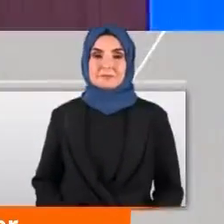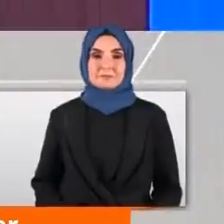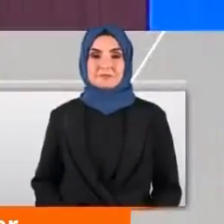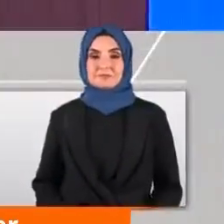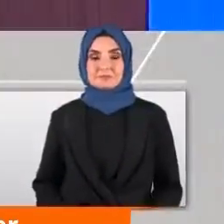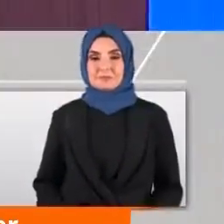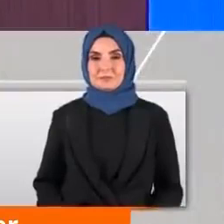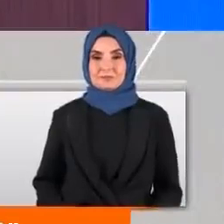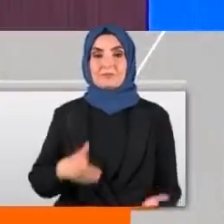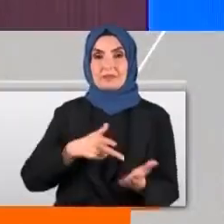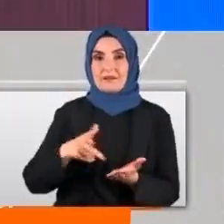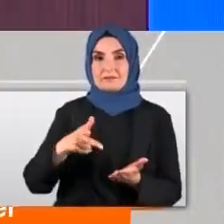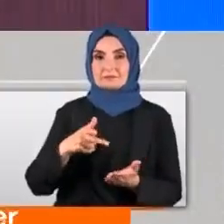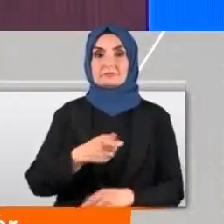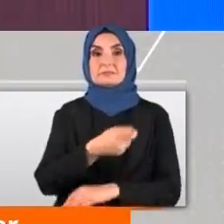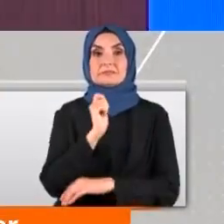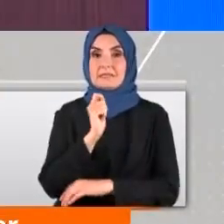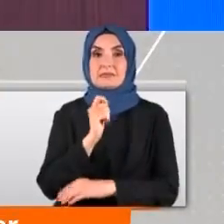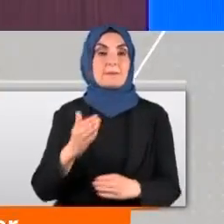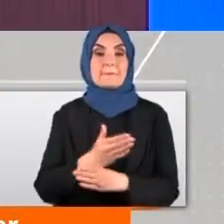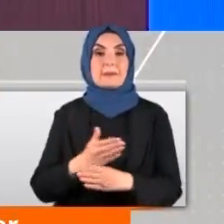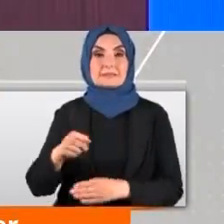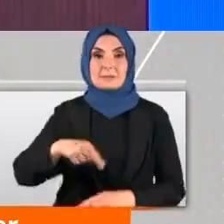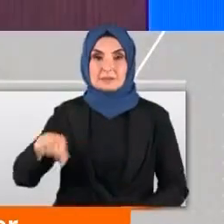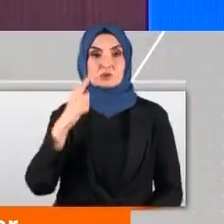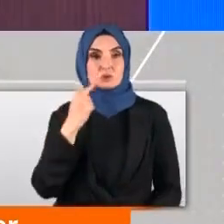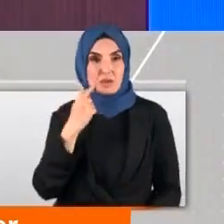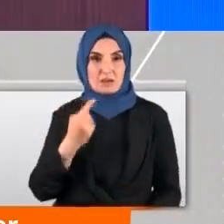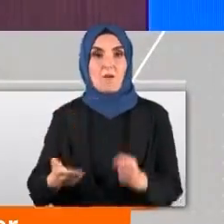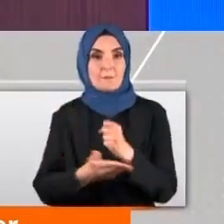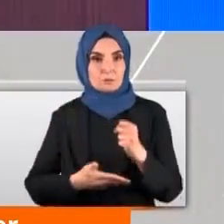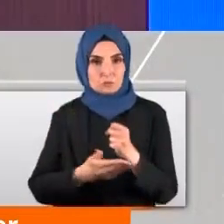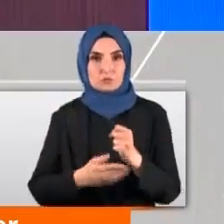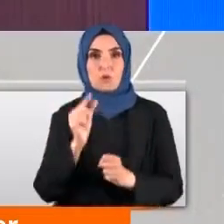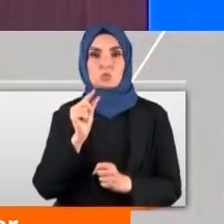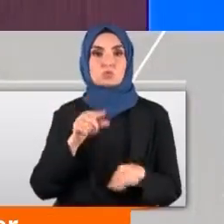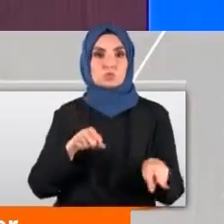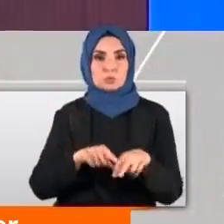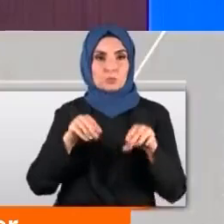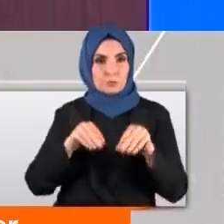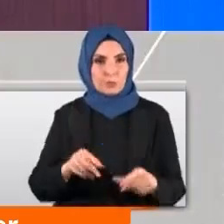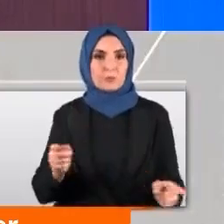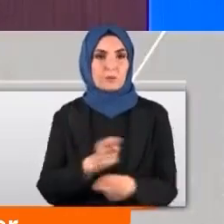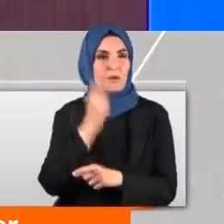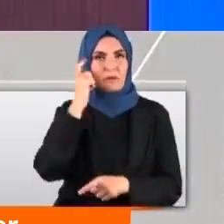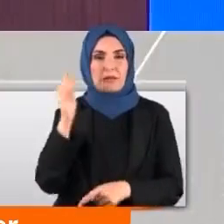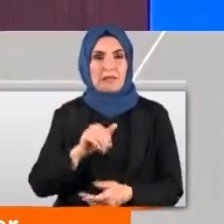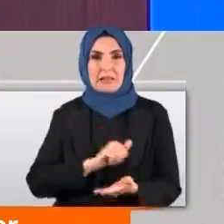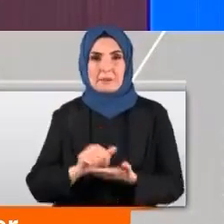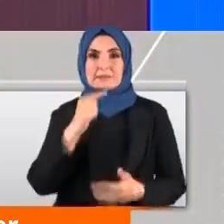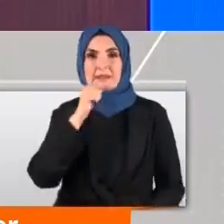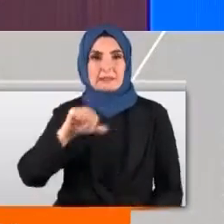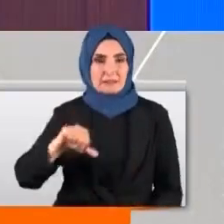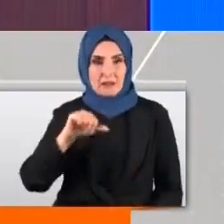Tarım kredinin ürünlerinde şeker, buğday, un vesaire aklınıza ne gelirse zeytinyağı, ayçiçeği yağı